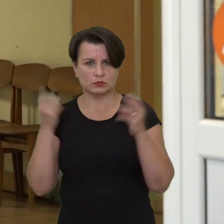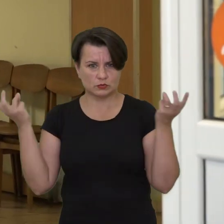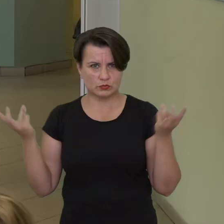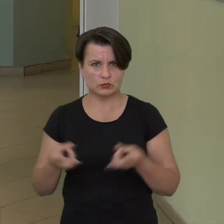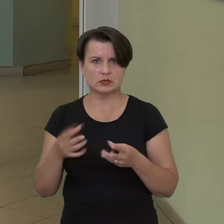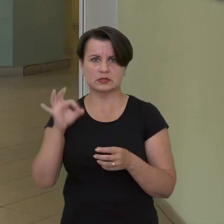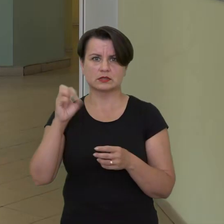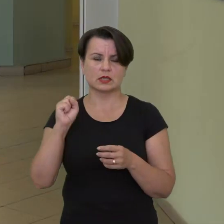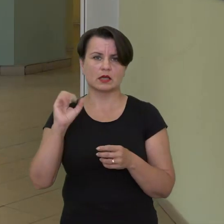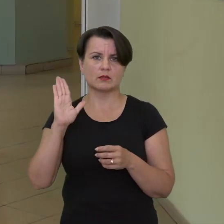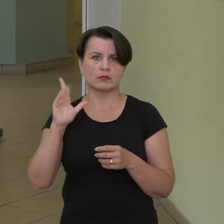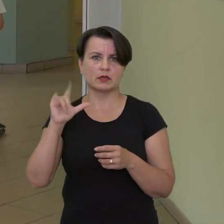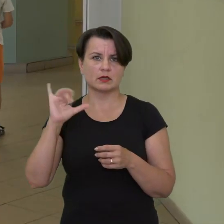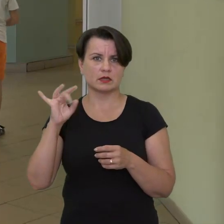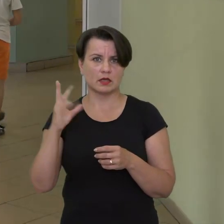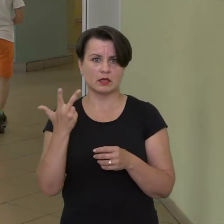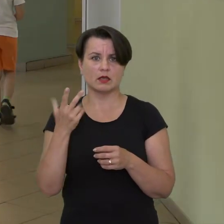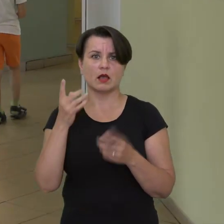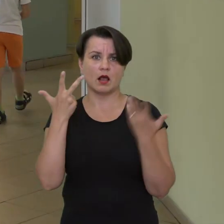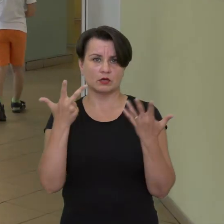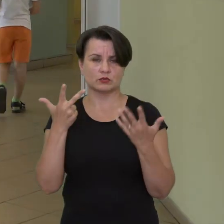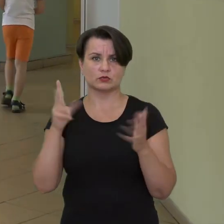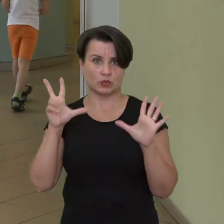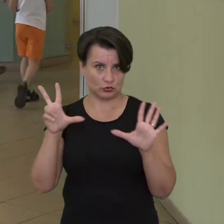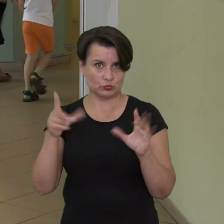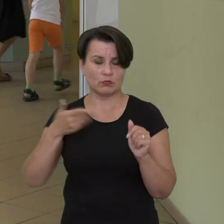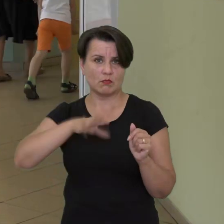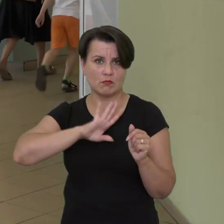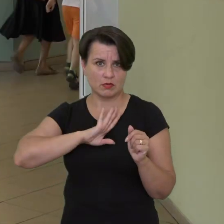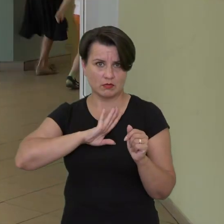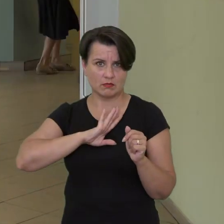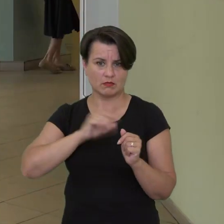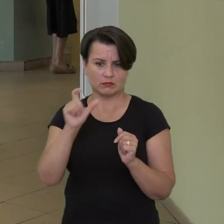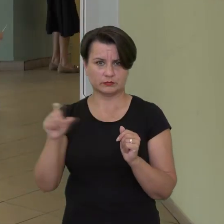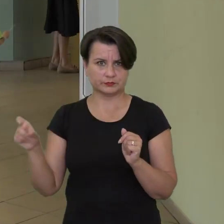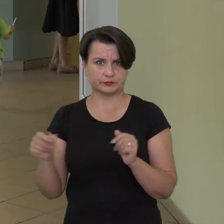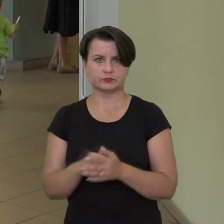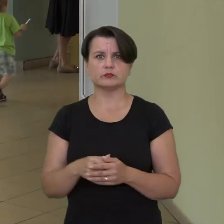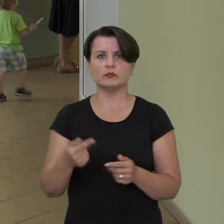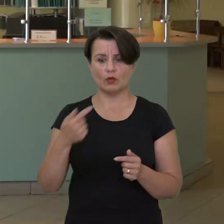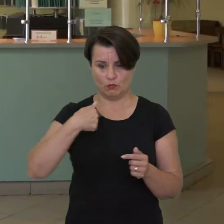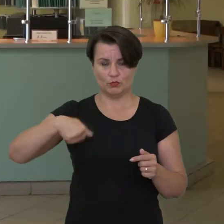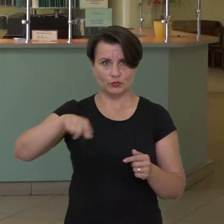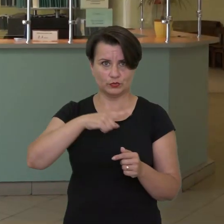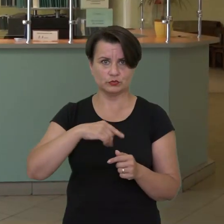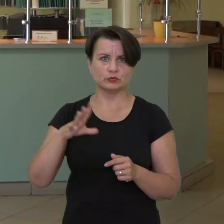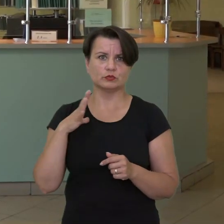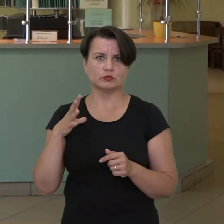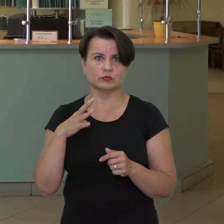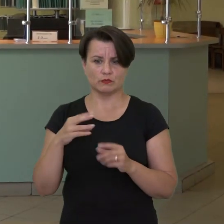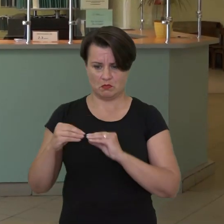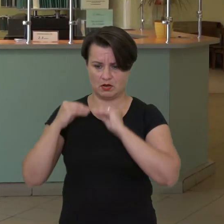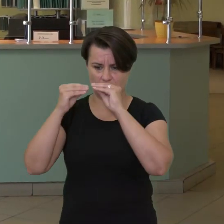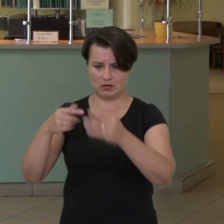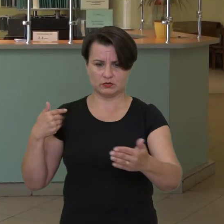17 susirgimų stabligė. 8 iš jų baigėsi mirtimi. Mūsų rajone per pastarąjį dešimtmetį buvo užregistruoti